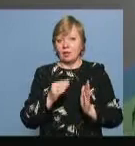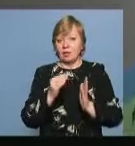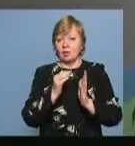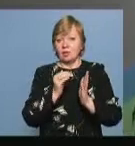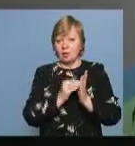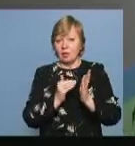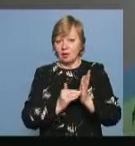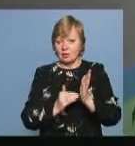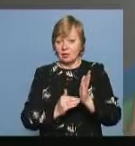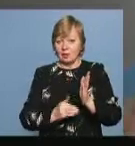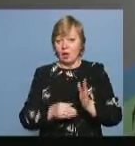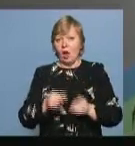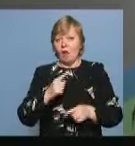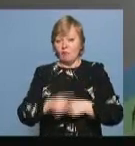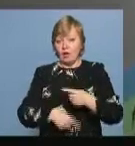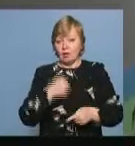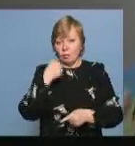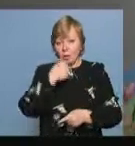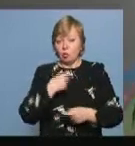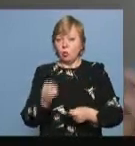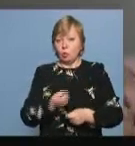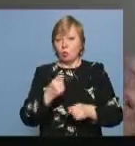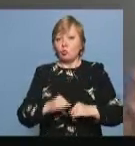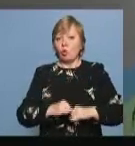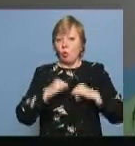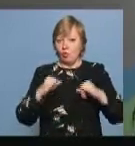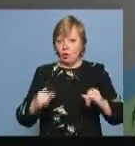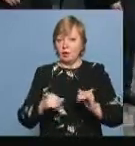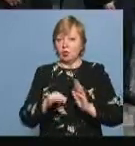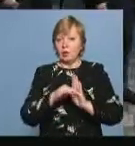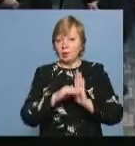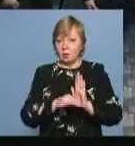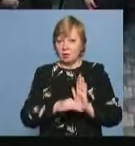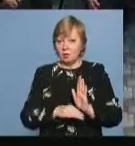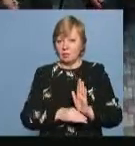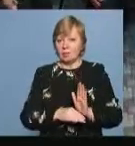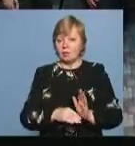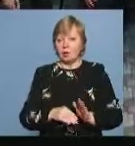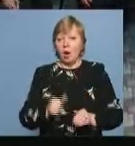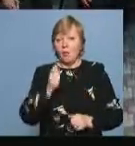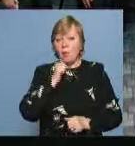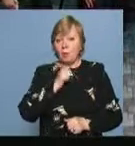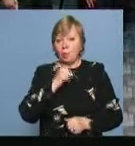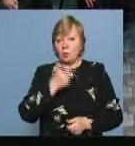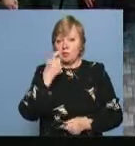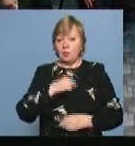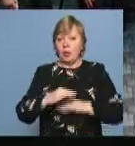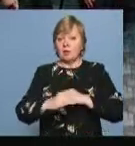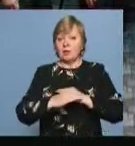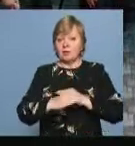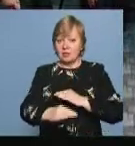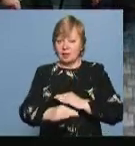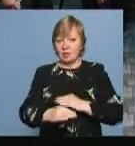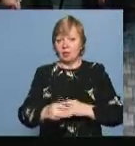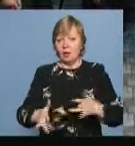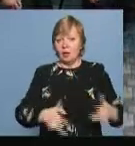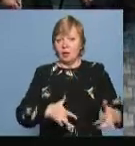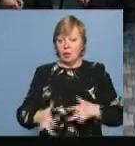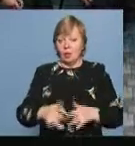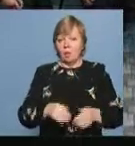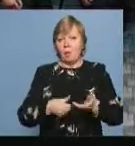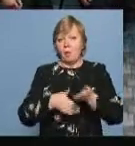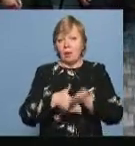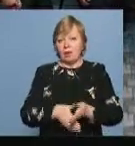году мы смогли увеличить немножечко текст, увеличили. Попробовать себя на сцене ребятам помогли сотрудники